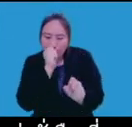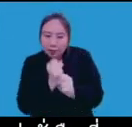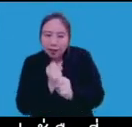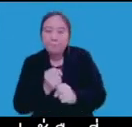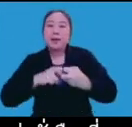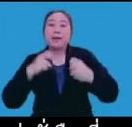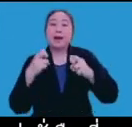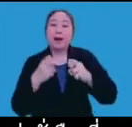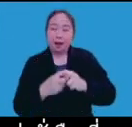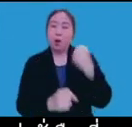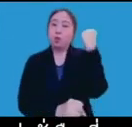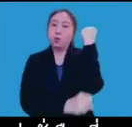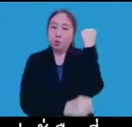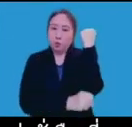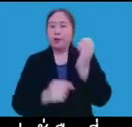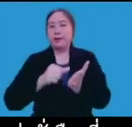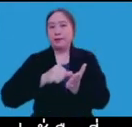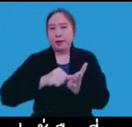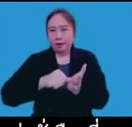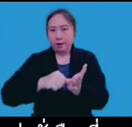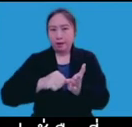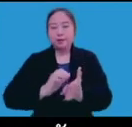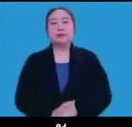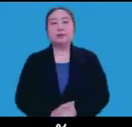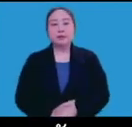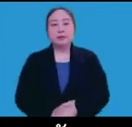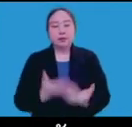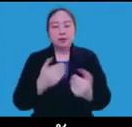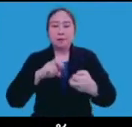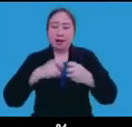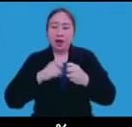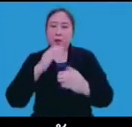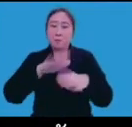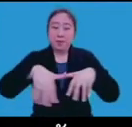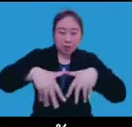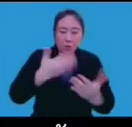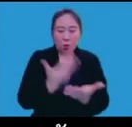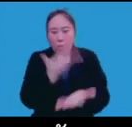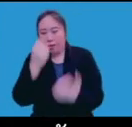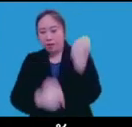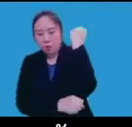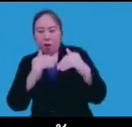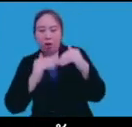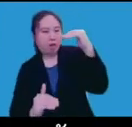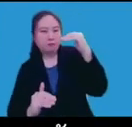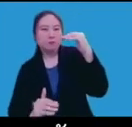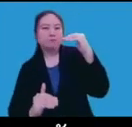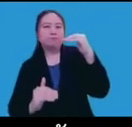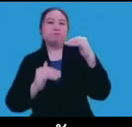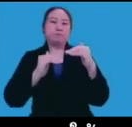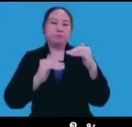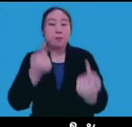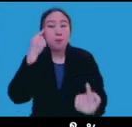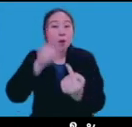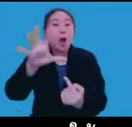การแก้ไขปัญหาความยากจนแล้วก็การลดความเหลื่อมล้ำให้กับประชาชนกลุ่มเป้าหมายที่ได้จาก PPMAP ชี้